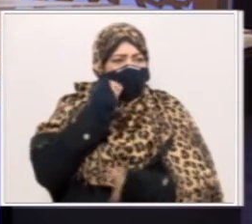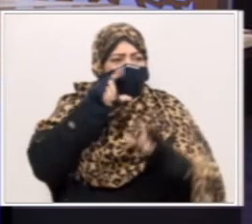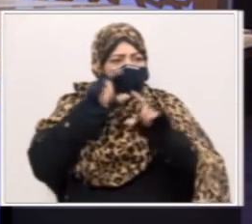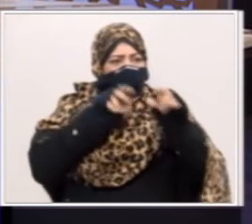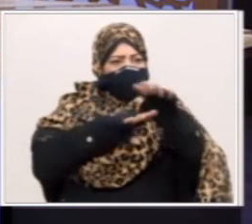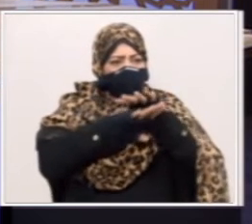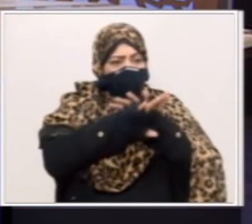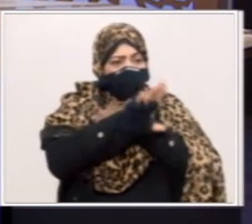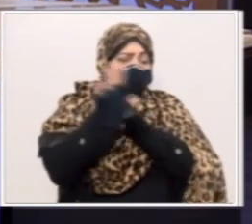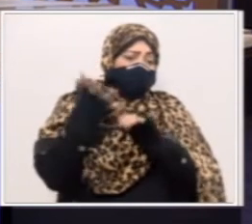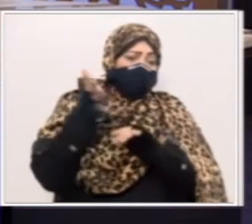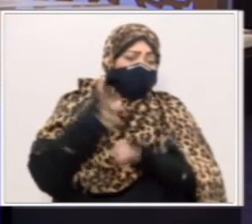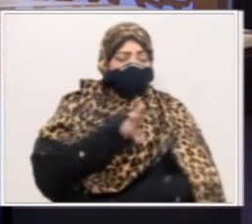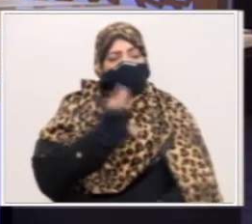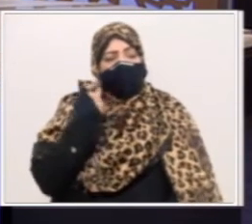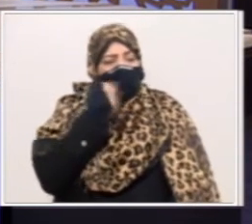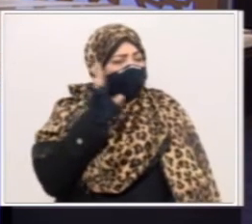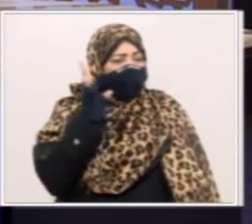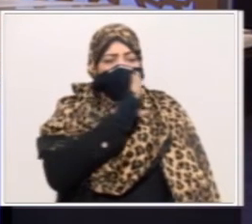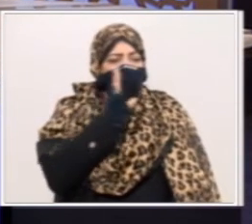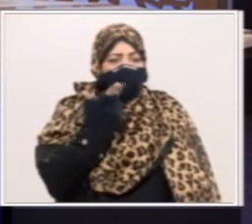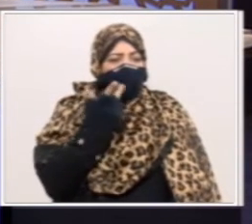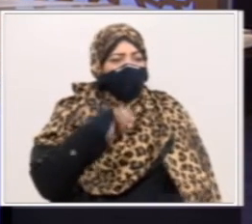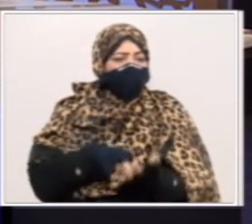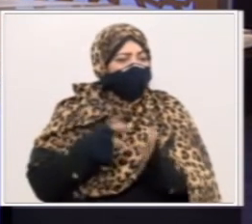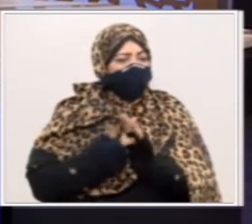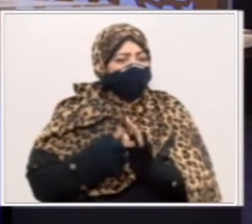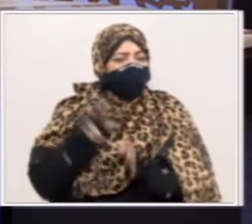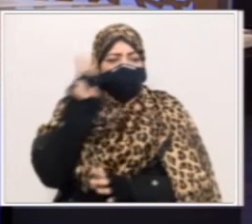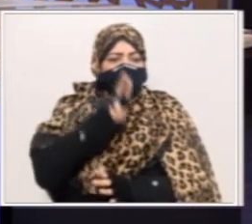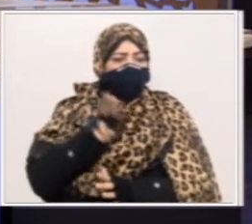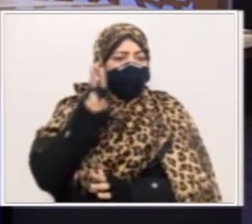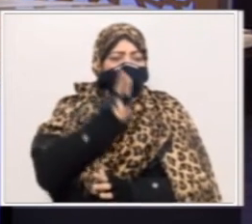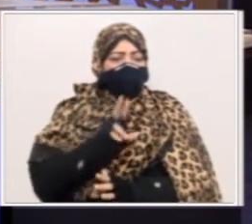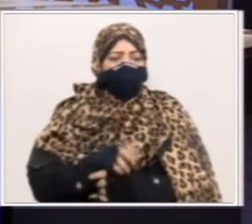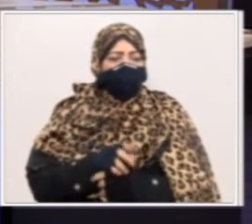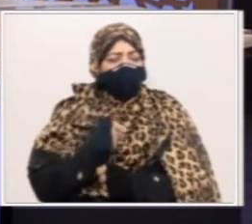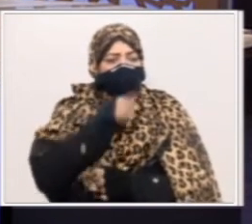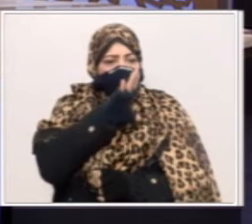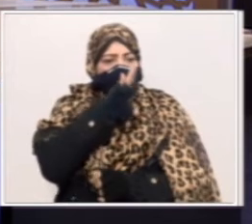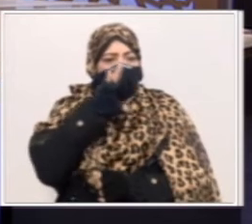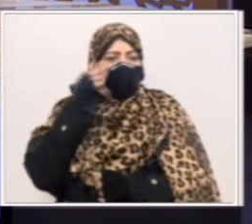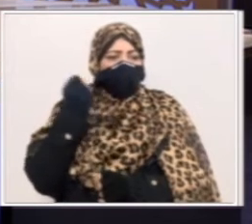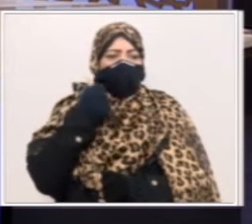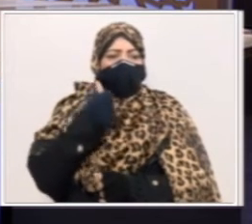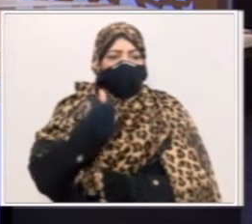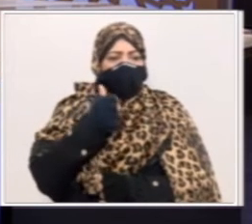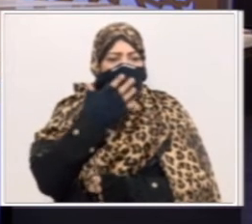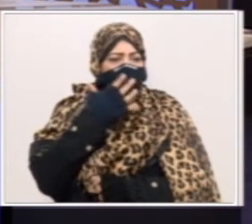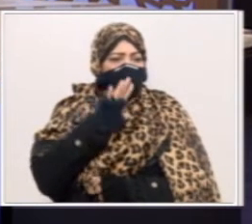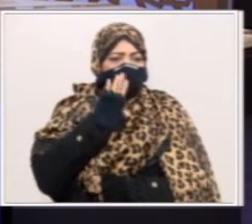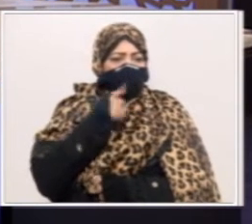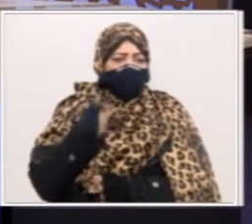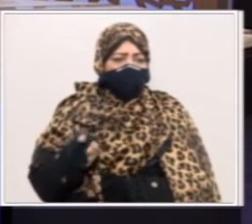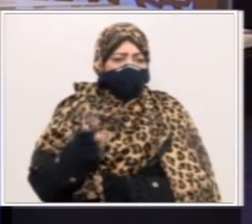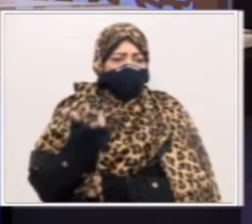ها ميسور حاله. حاله ميسور يعني كويس، يعني حالته الماديه كويسه؟ لا حالته مش ميسور، عنده